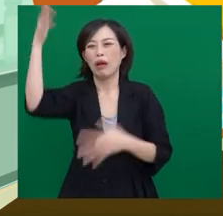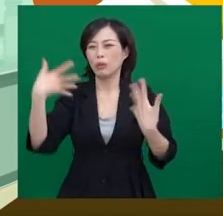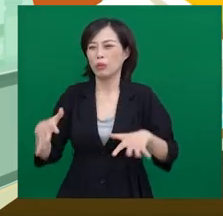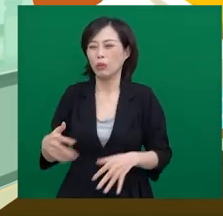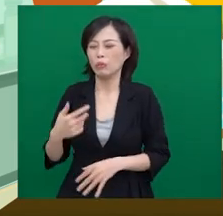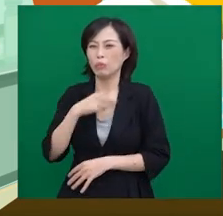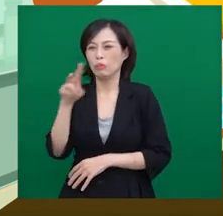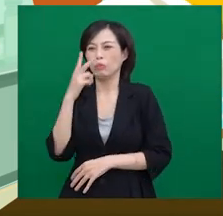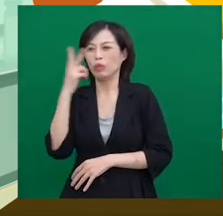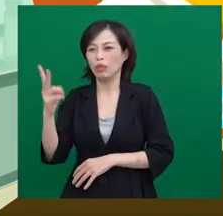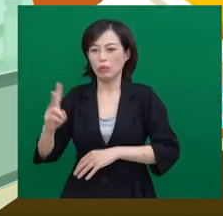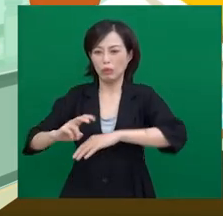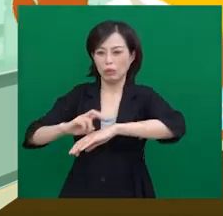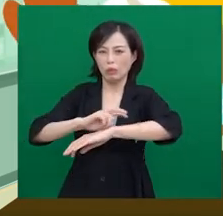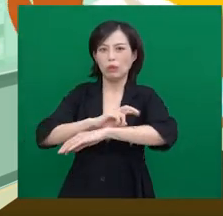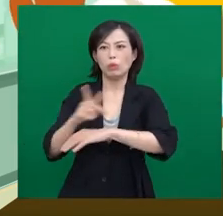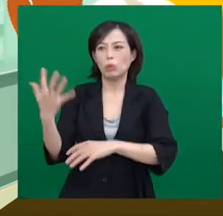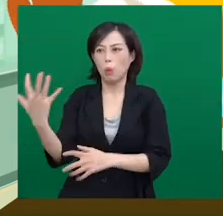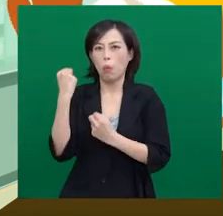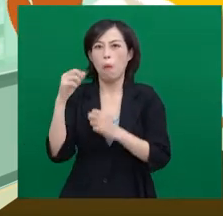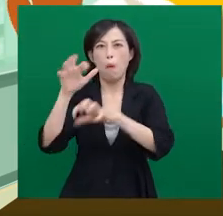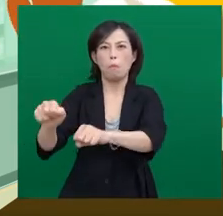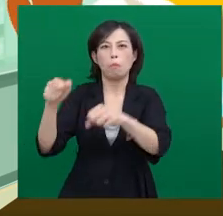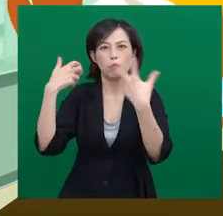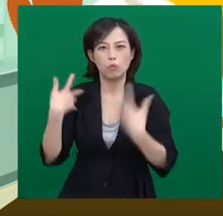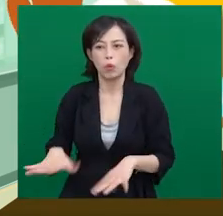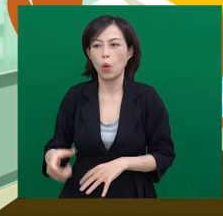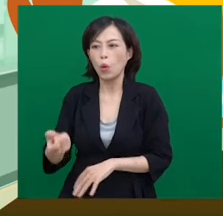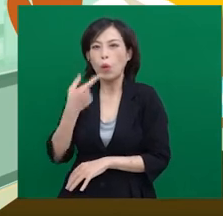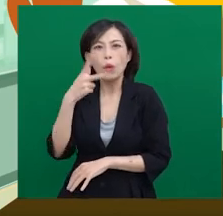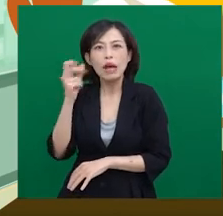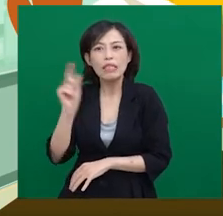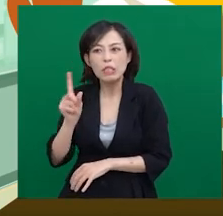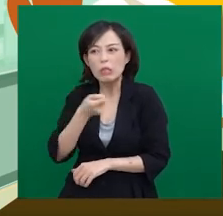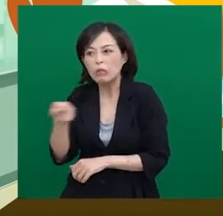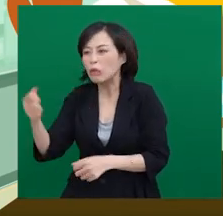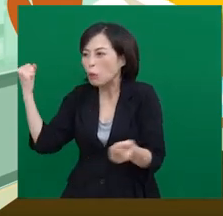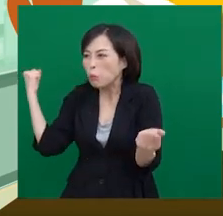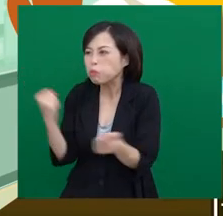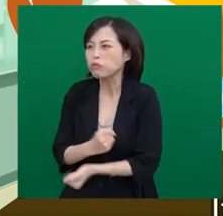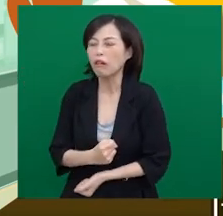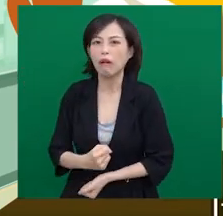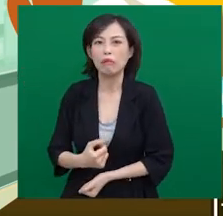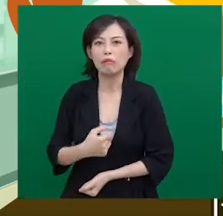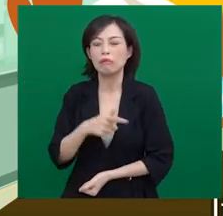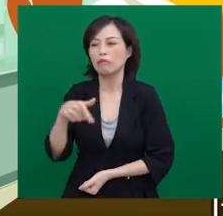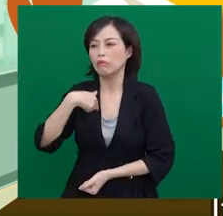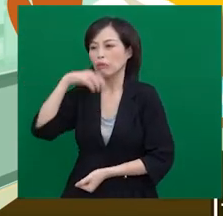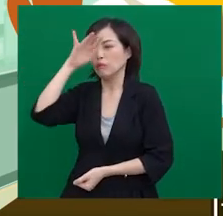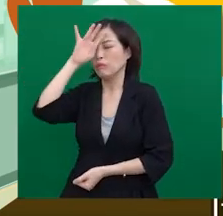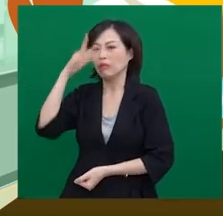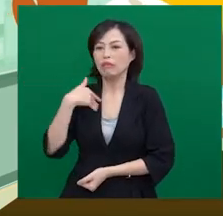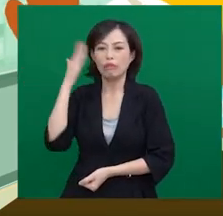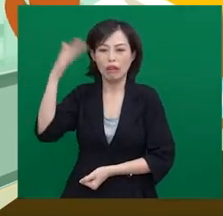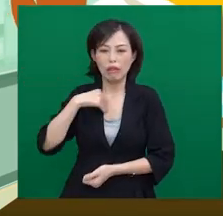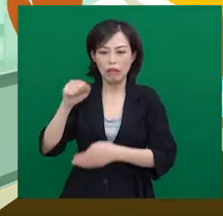vừa mới thấy lũ vi khuẩn thống trị thế giới này. Không một loại kháng sinh nào có thể tiêu diệt được chúng. Thật không ngờ, có bộ rồi tụi tôi mất nghề bán